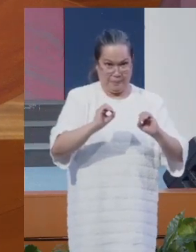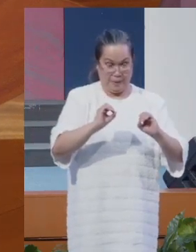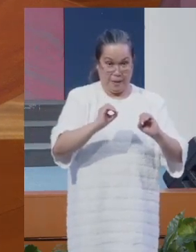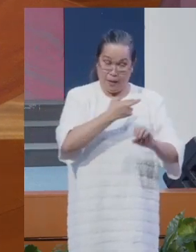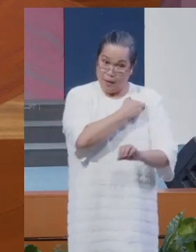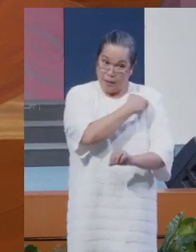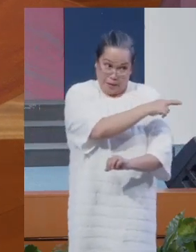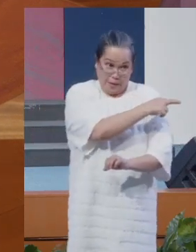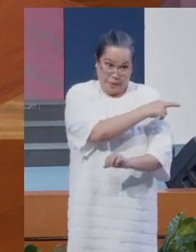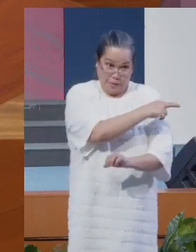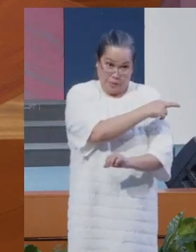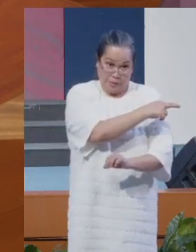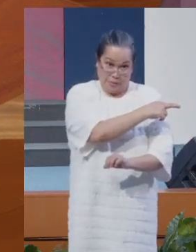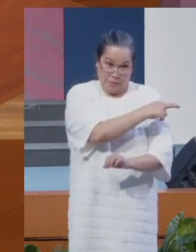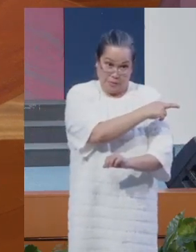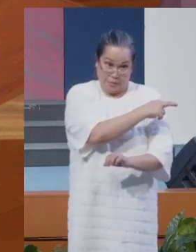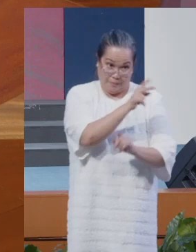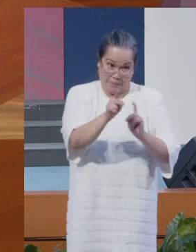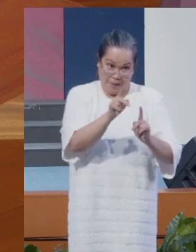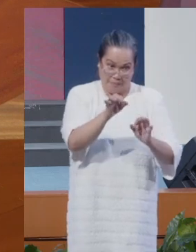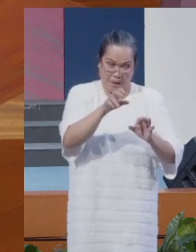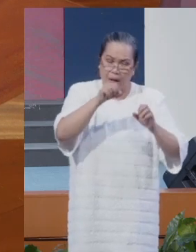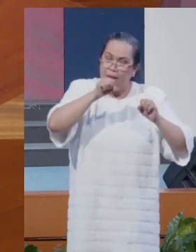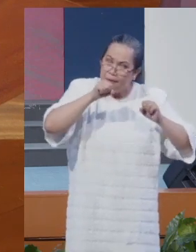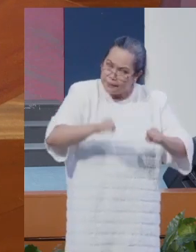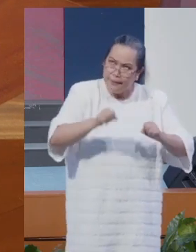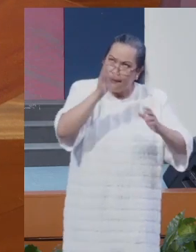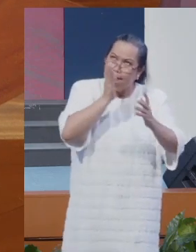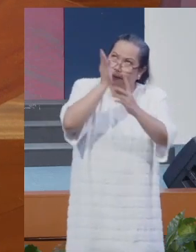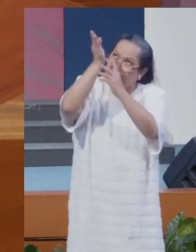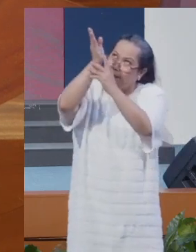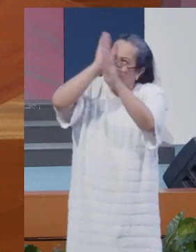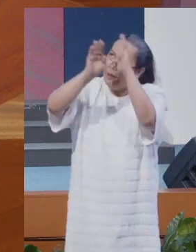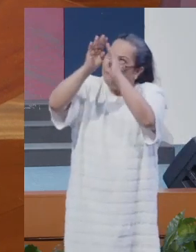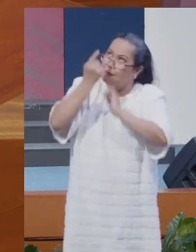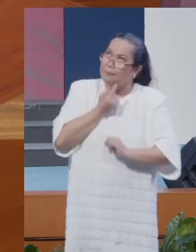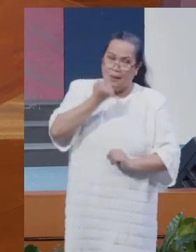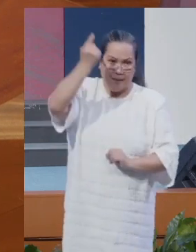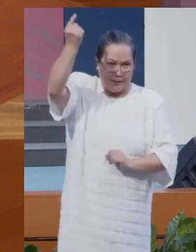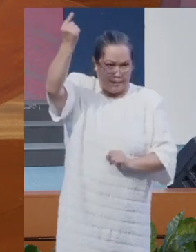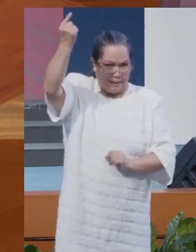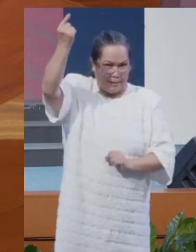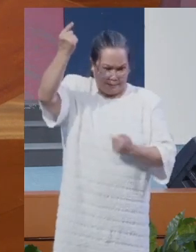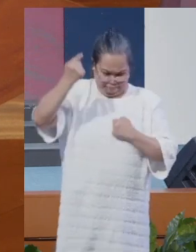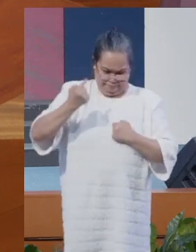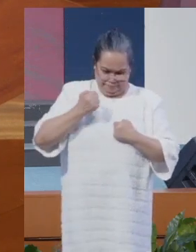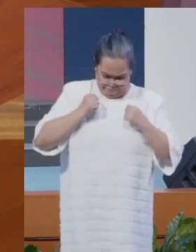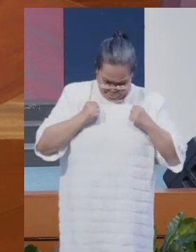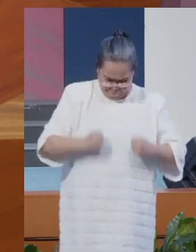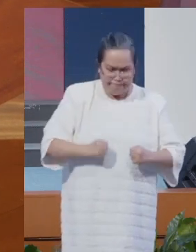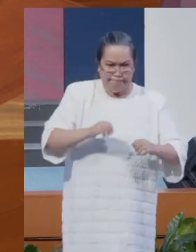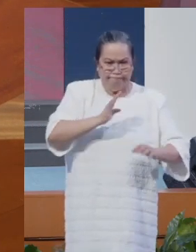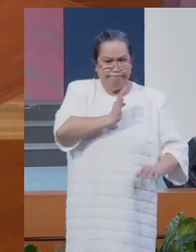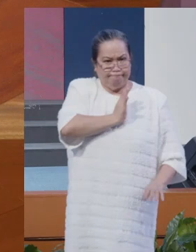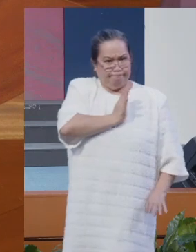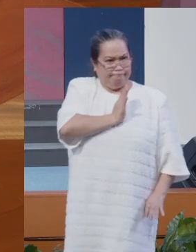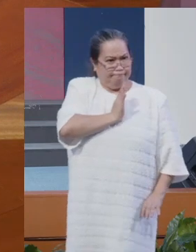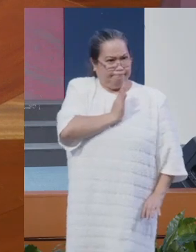kaisipan. Kaya kong magpunta sa langit ng mag-isa. Kaya ko sa aking mabubuting